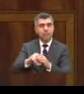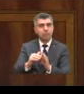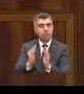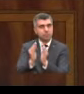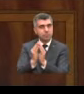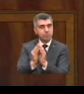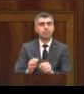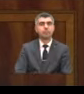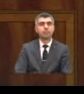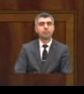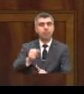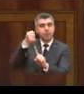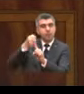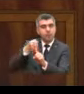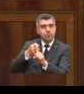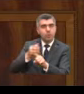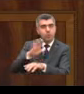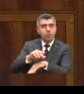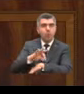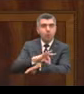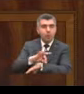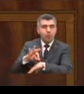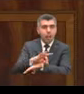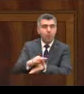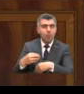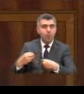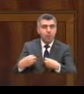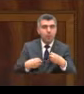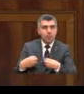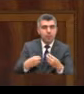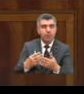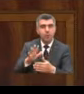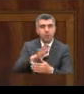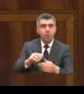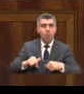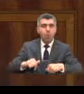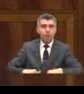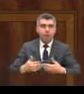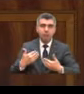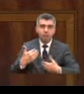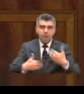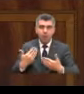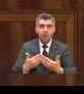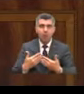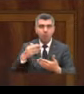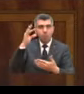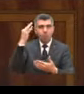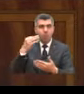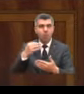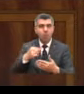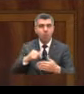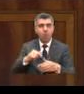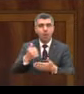والتنمية بمجهودات أطر وموظفي ومستخدمي وزارة التضامن، مؤسسة التعاون الوطني، وكالة